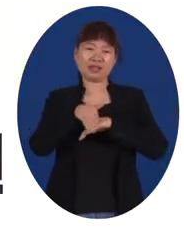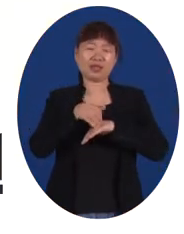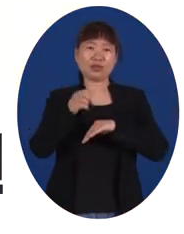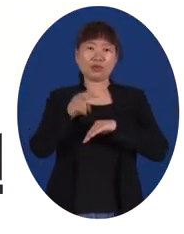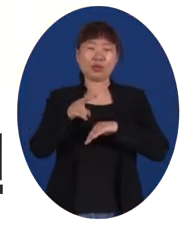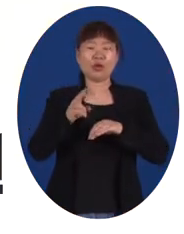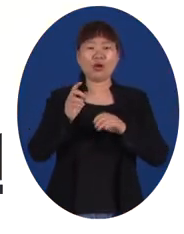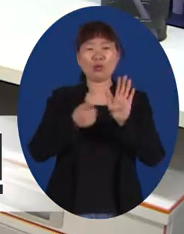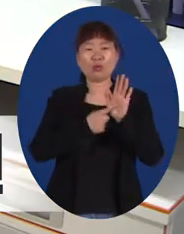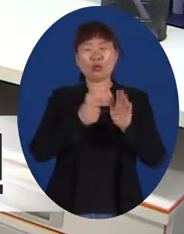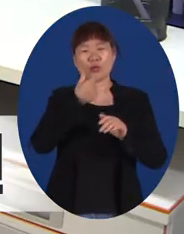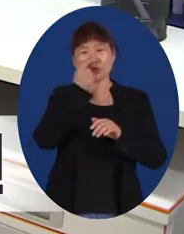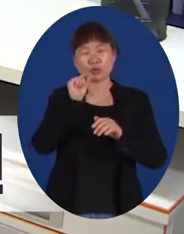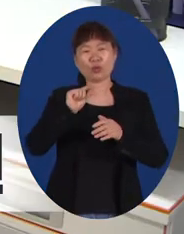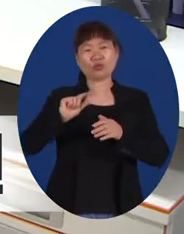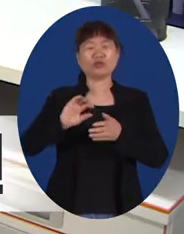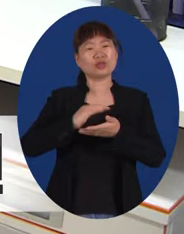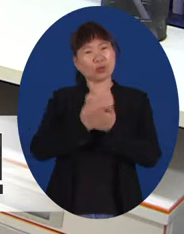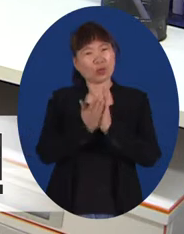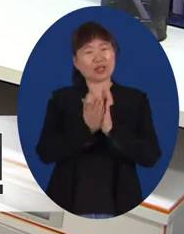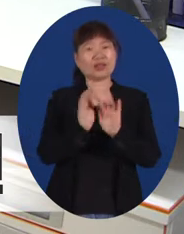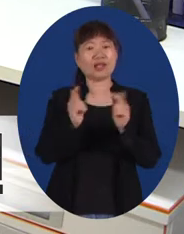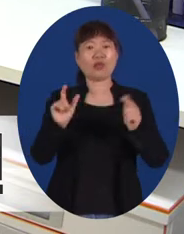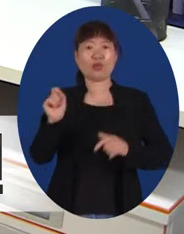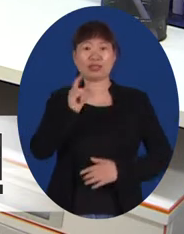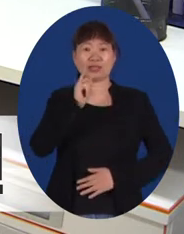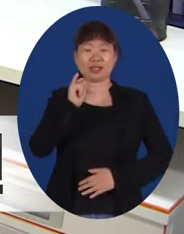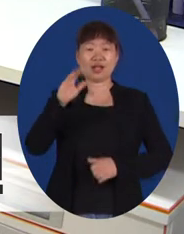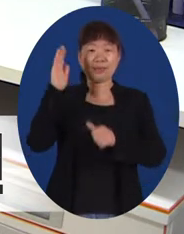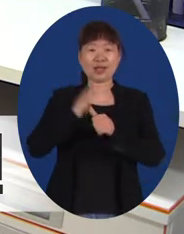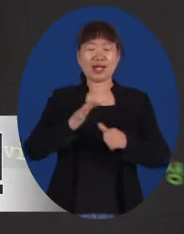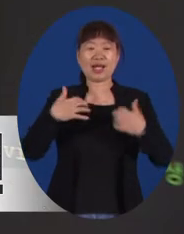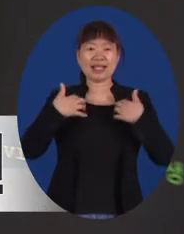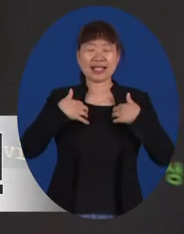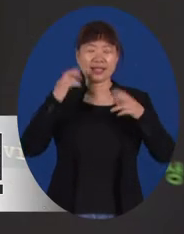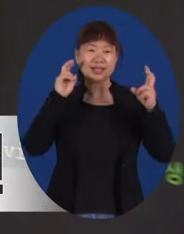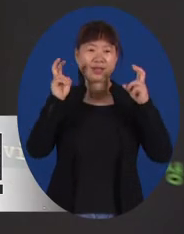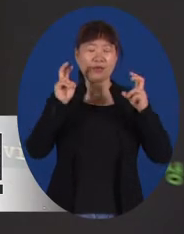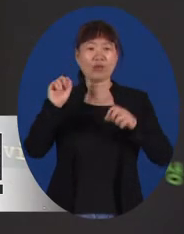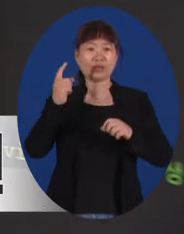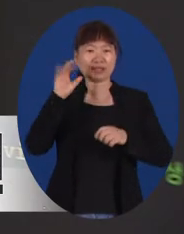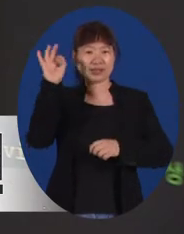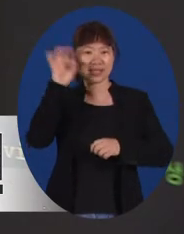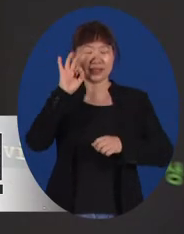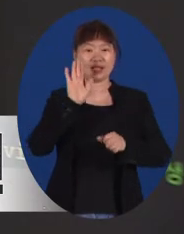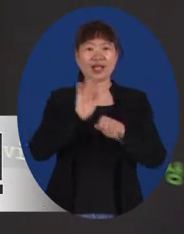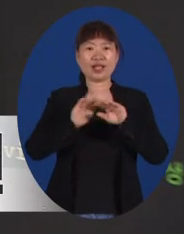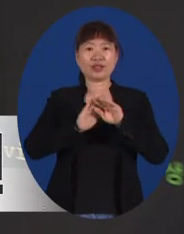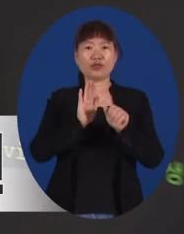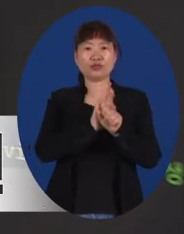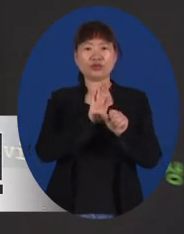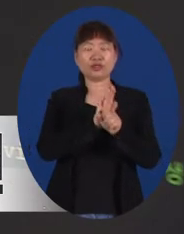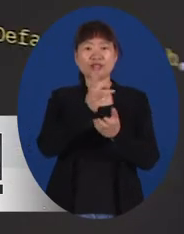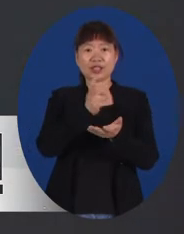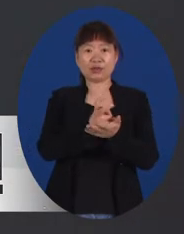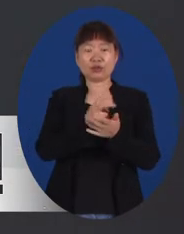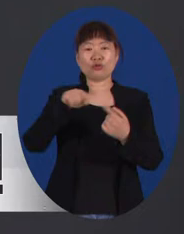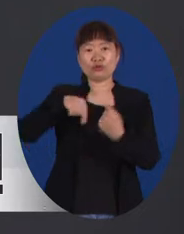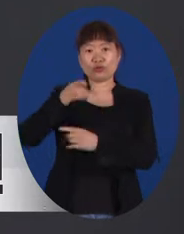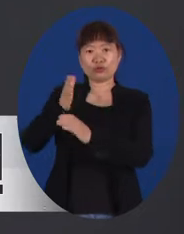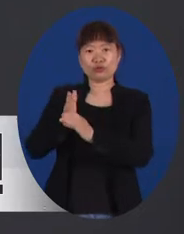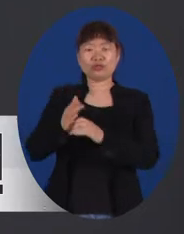수입 관립 실 등 다양합니다 경우도 가 실패한 게임 기업의 원인을 찾아 해결해 주는 제도 전 촌 프로그램을 운영하고